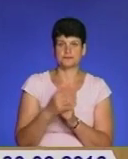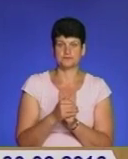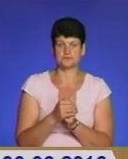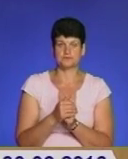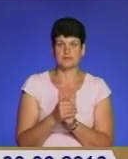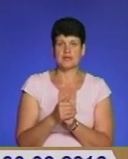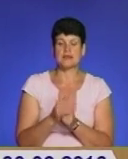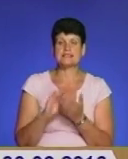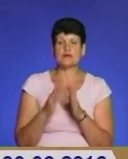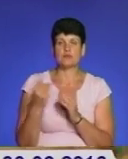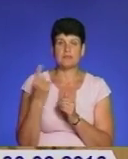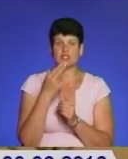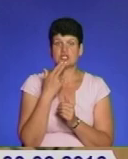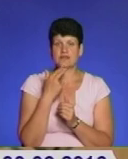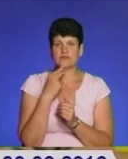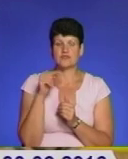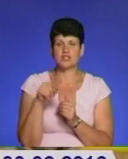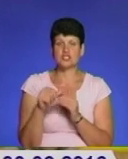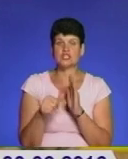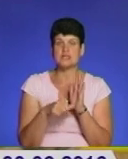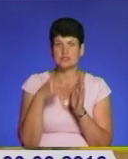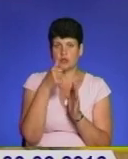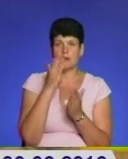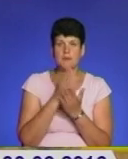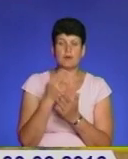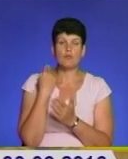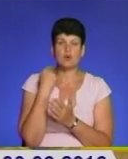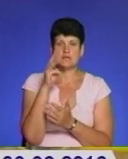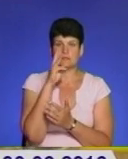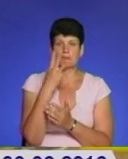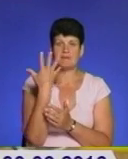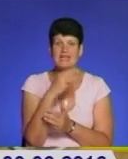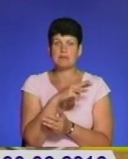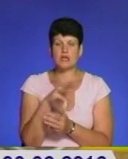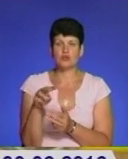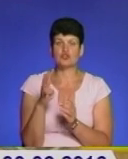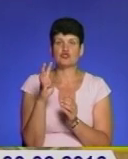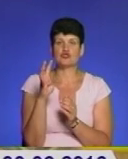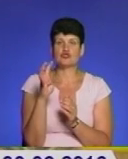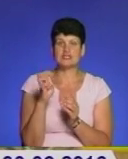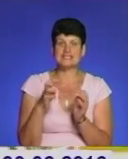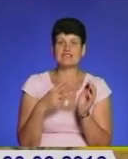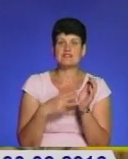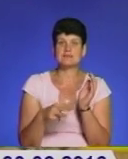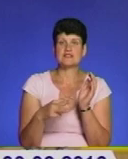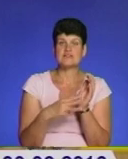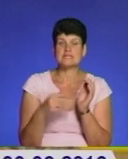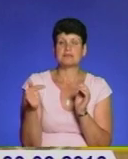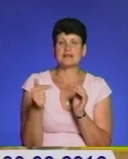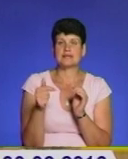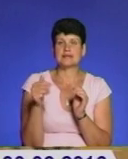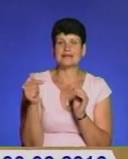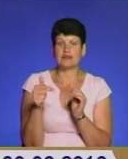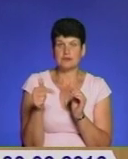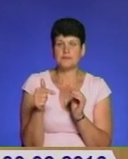на 1 червня 2016 року ми маємо заборгованість заробітної плати 5 488 гривень. Якщо порівняти з початку